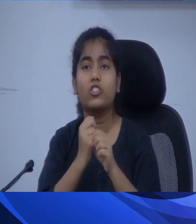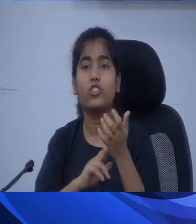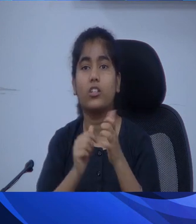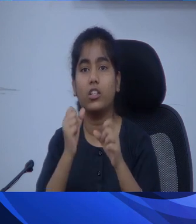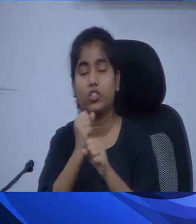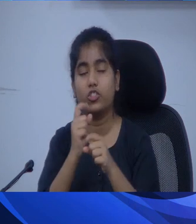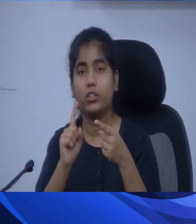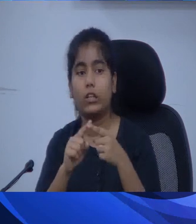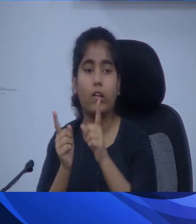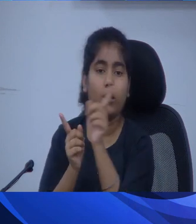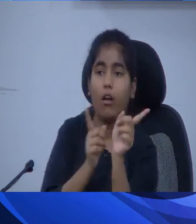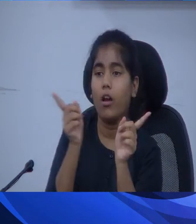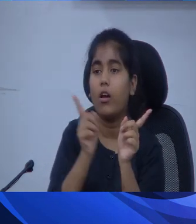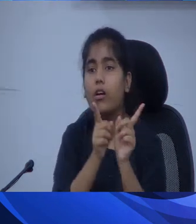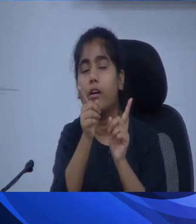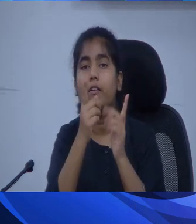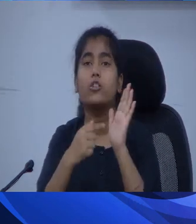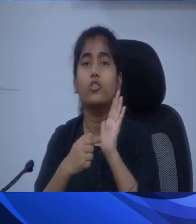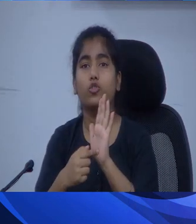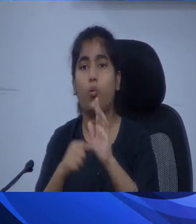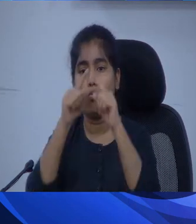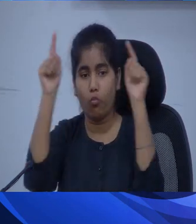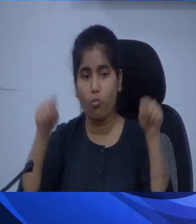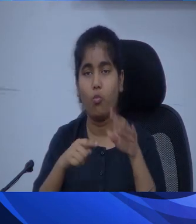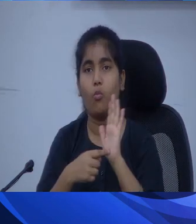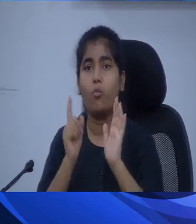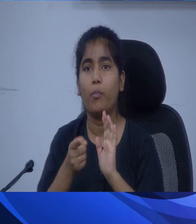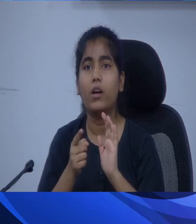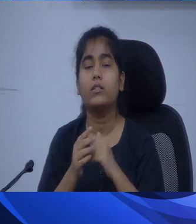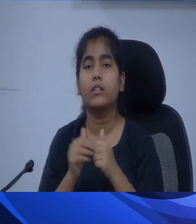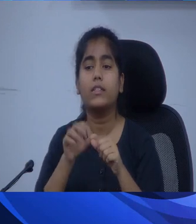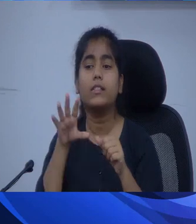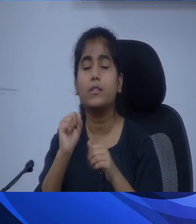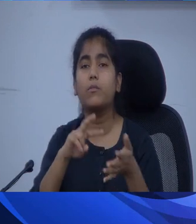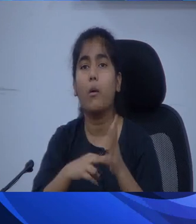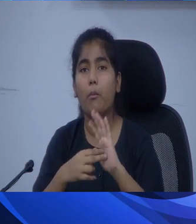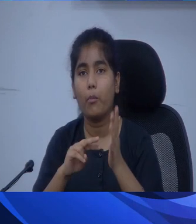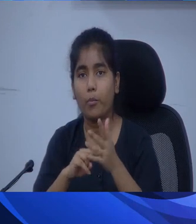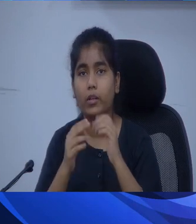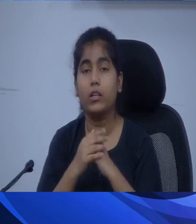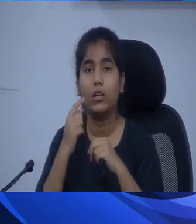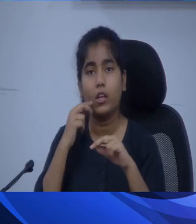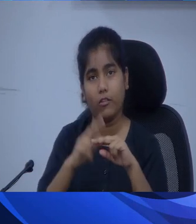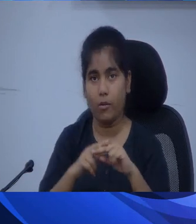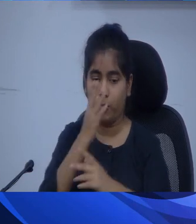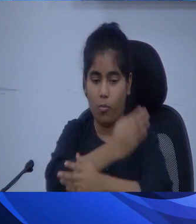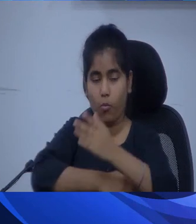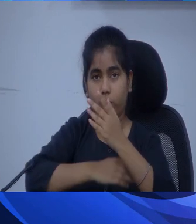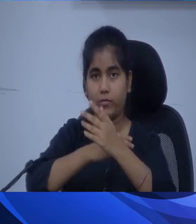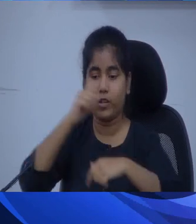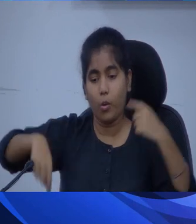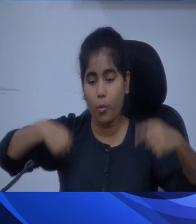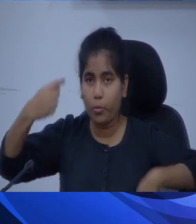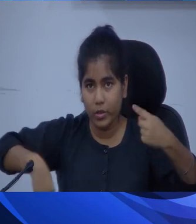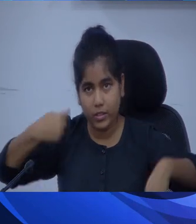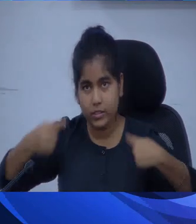इम्पॉर्टेंट है कि आपके पास साइनेज होना चाहिए कि यहाँ से एक्सेसिबिलिटी एक एक्सेसिबल एंट्रेंस है। एक्सेसिबल क्या होता है,